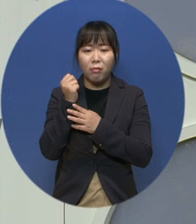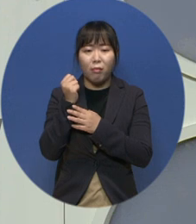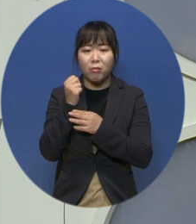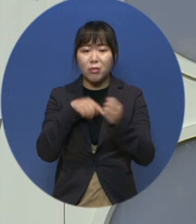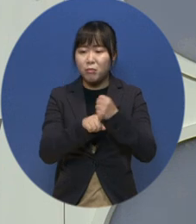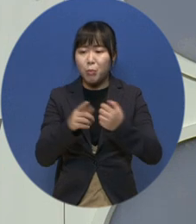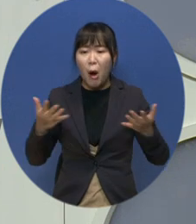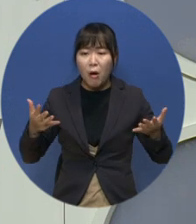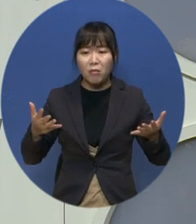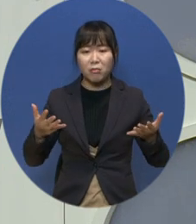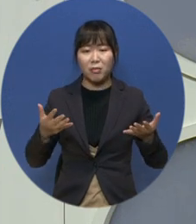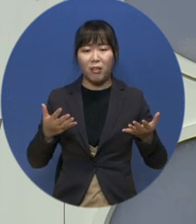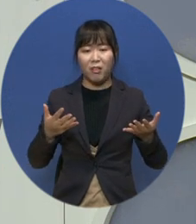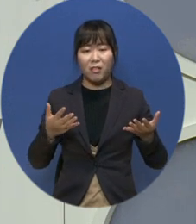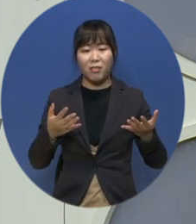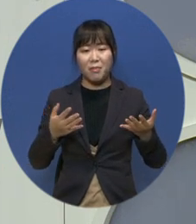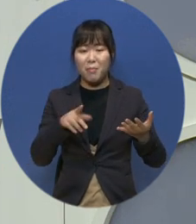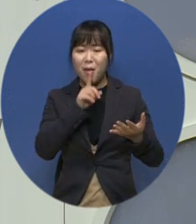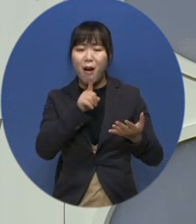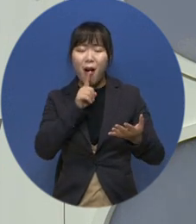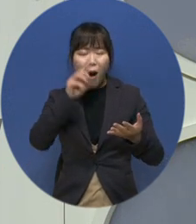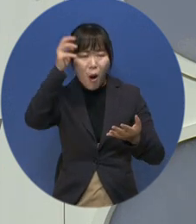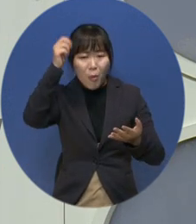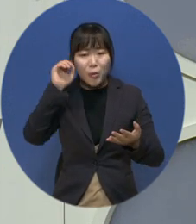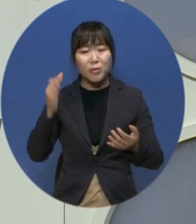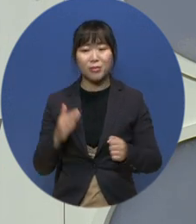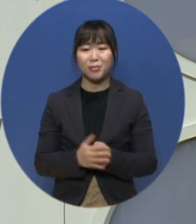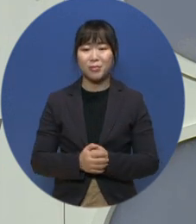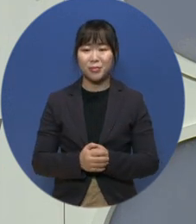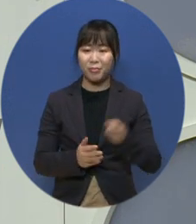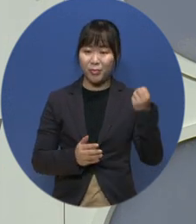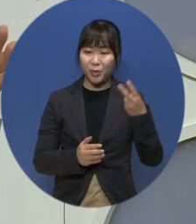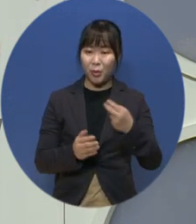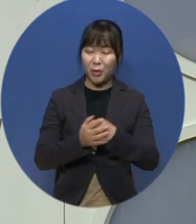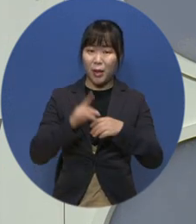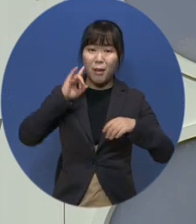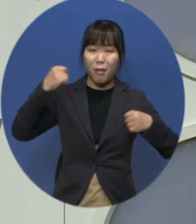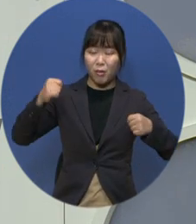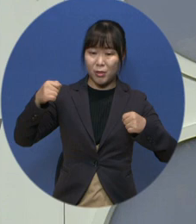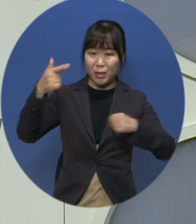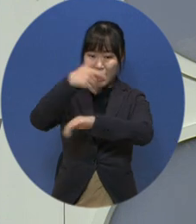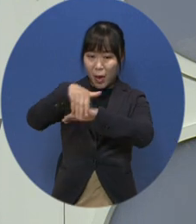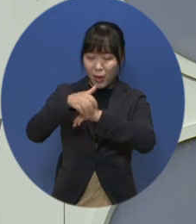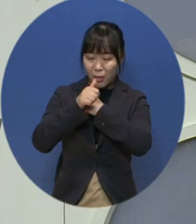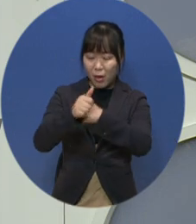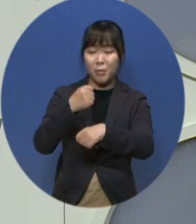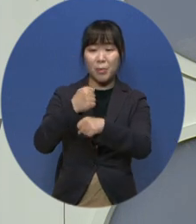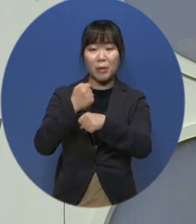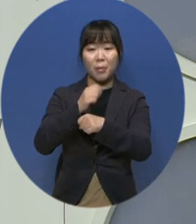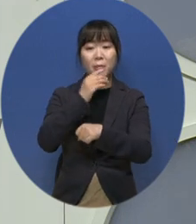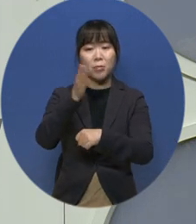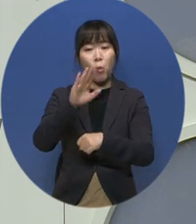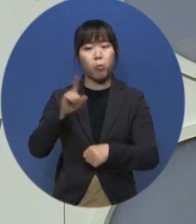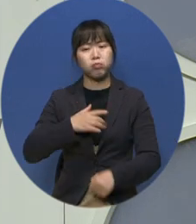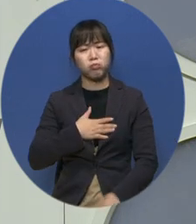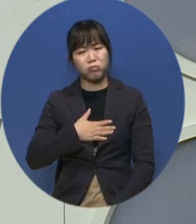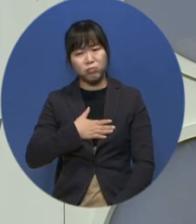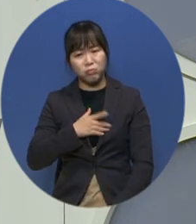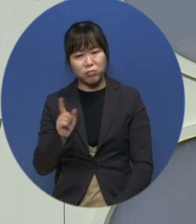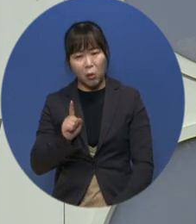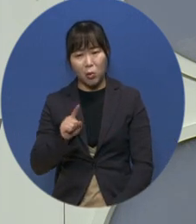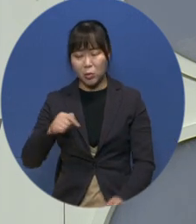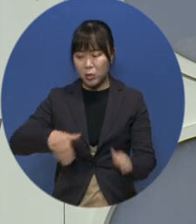뜻도 모르는 대사를 외워야 되는 거. 그 다음에 연출에 의해서 물론 이렇게 만들어졌지만 어떤 감정이고